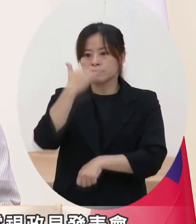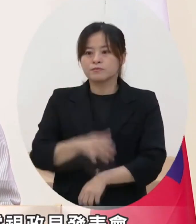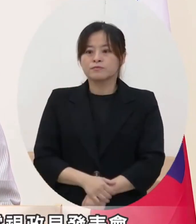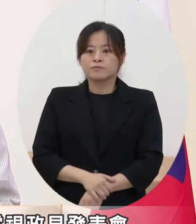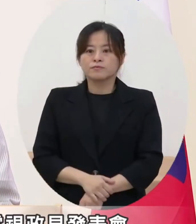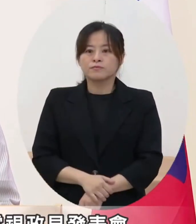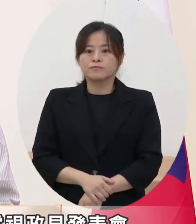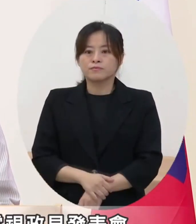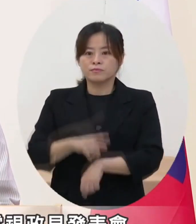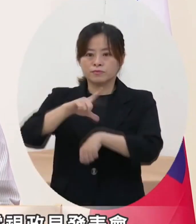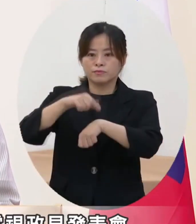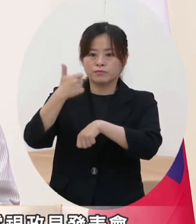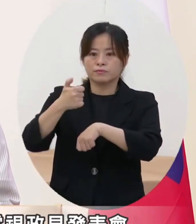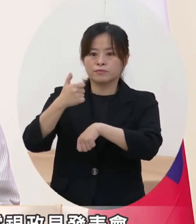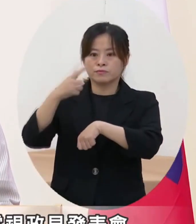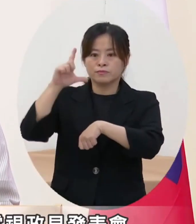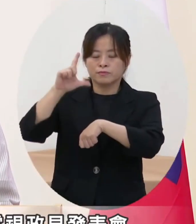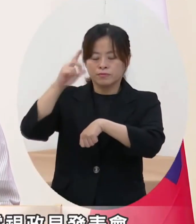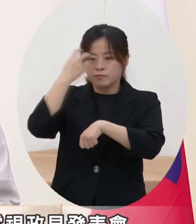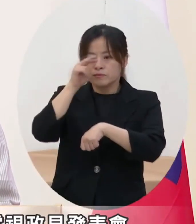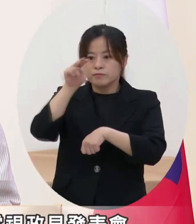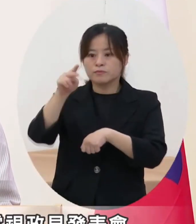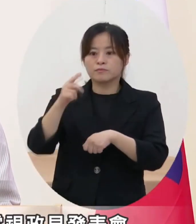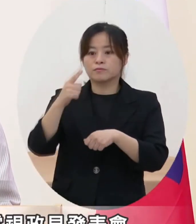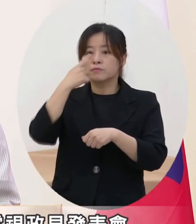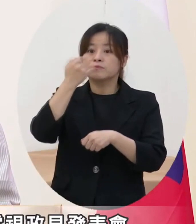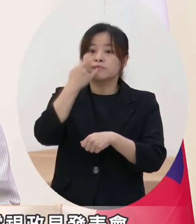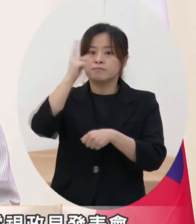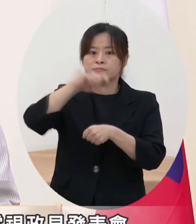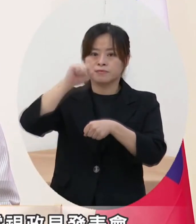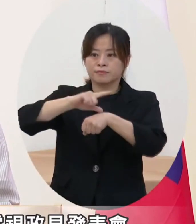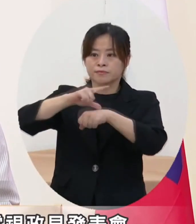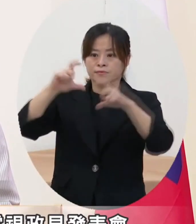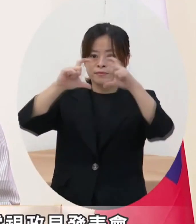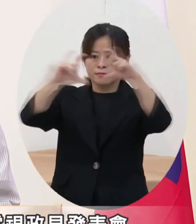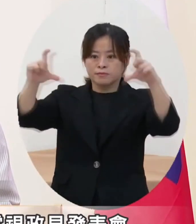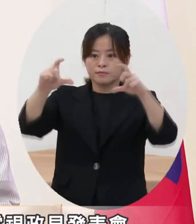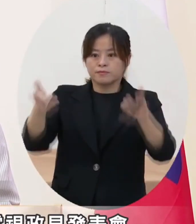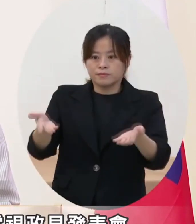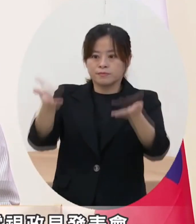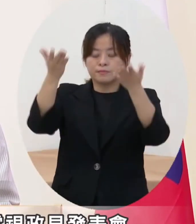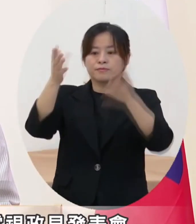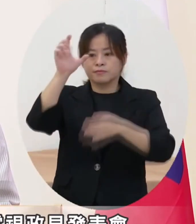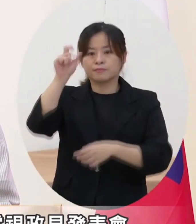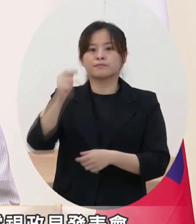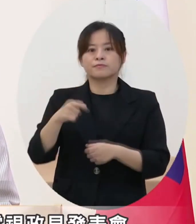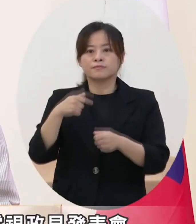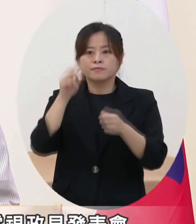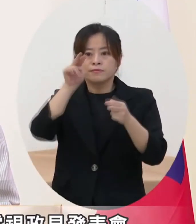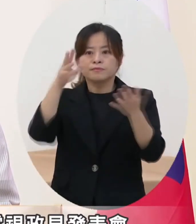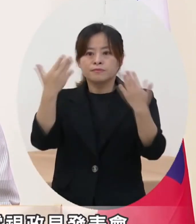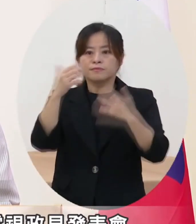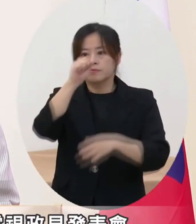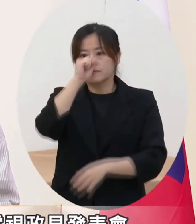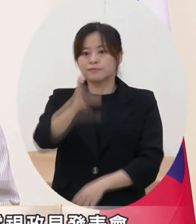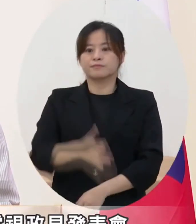好，我们把那个计时器稍微调整高一点，让他们看得到好吗？